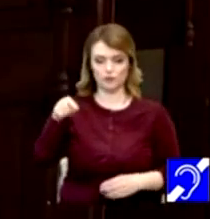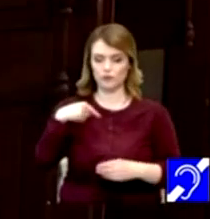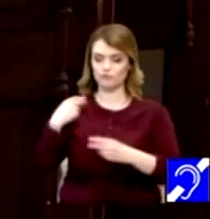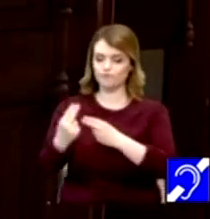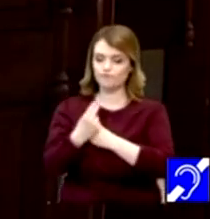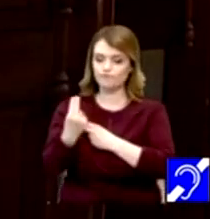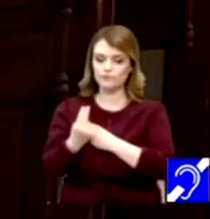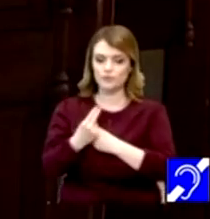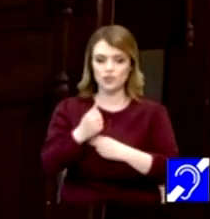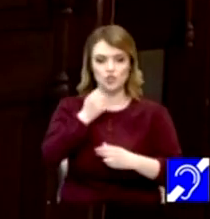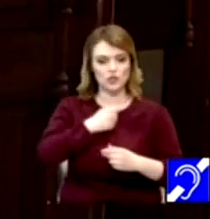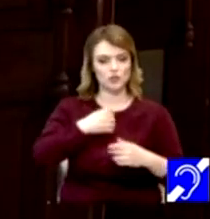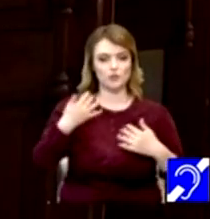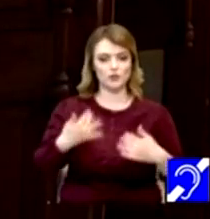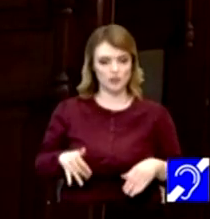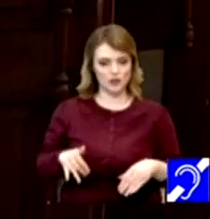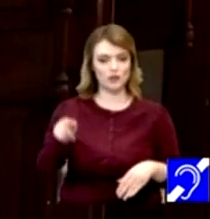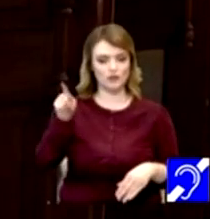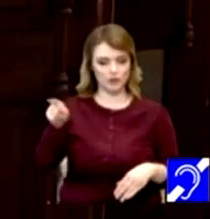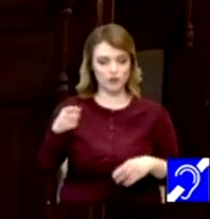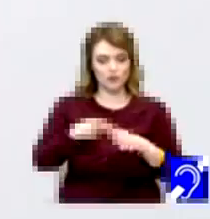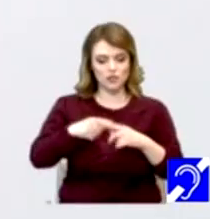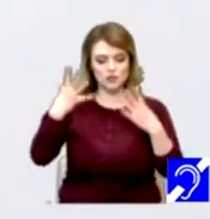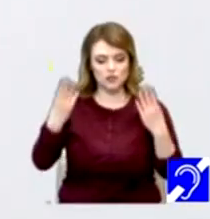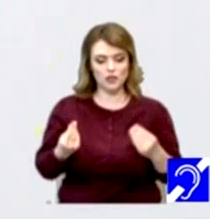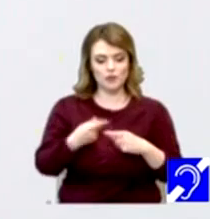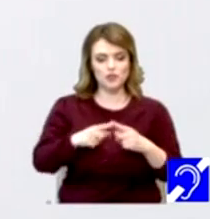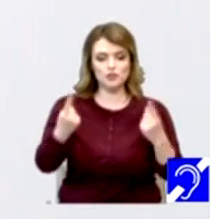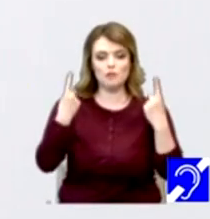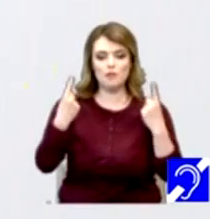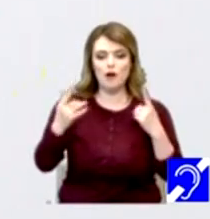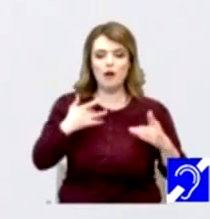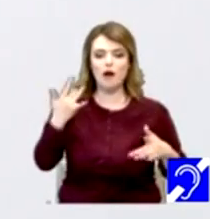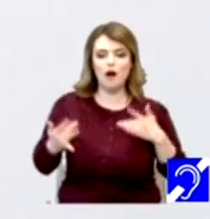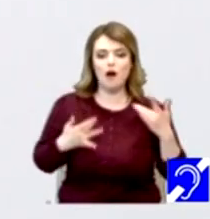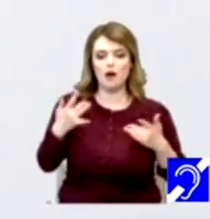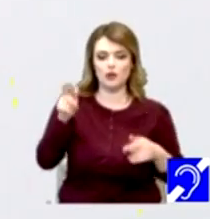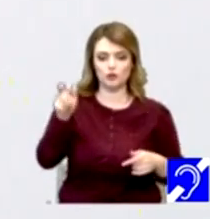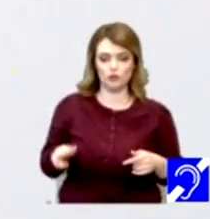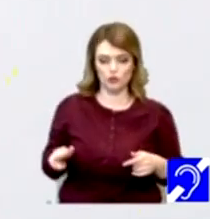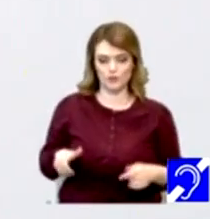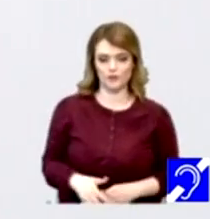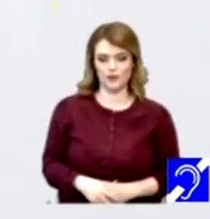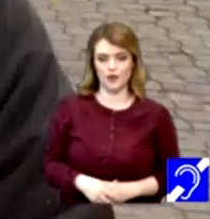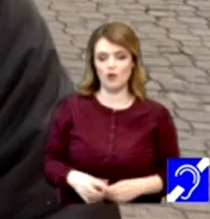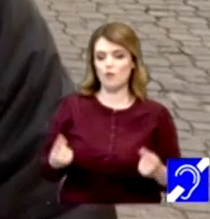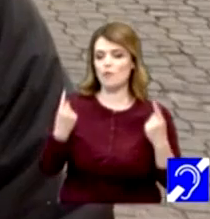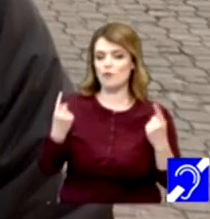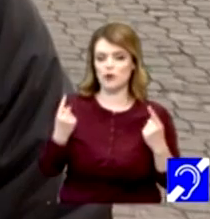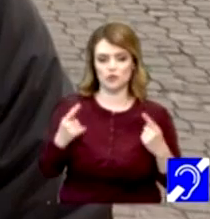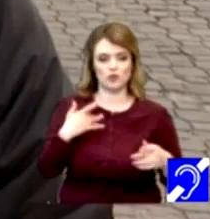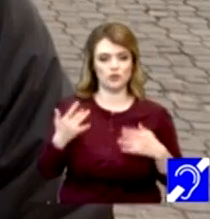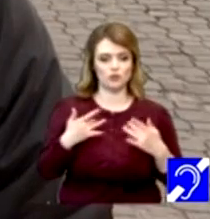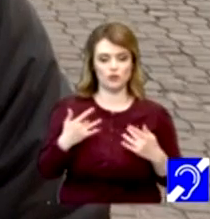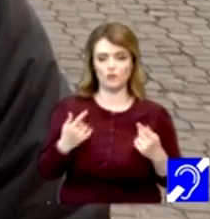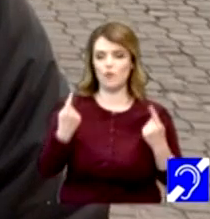că l-am pierdut aceste zile, în aceste zile pe acest mare actor, un munte de om, un munte de actor și